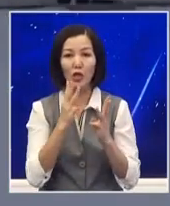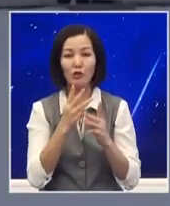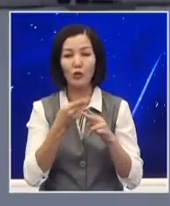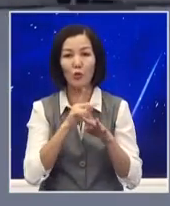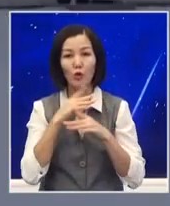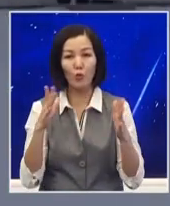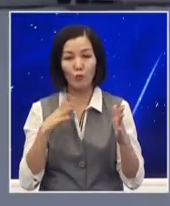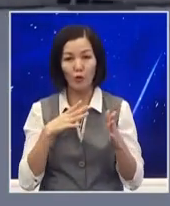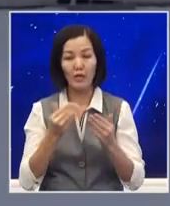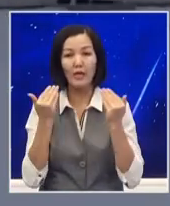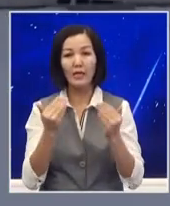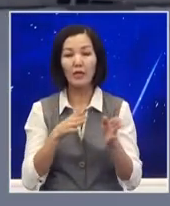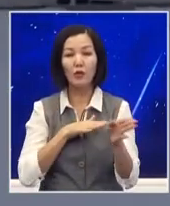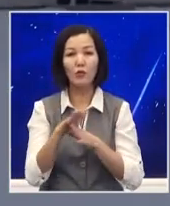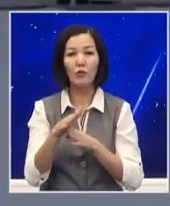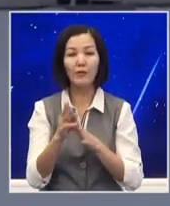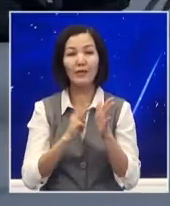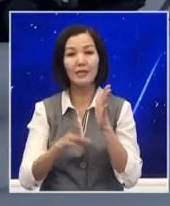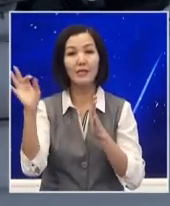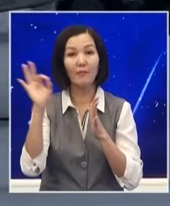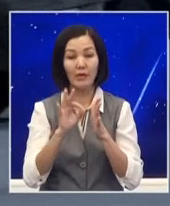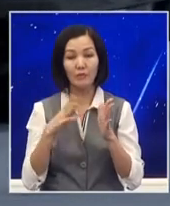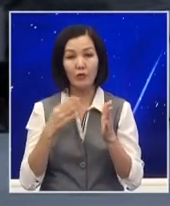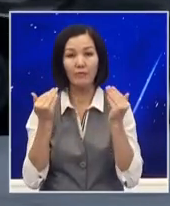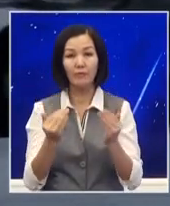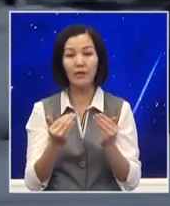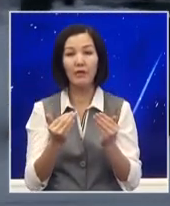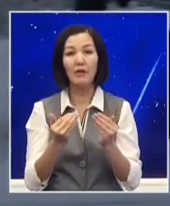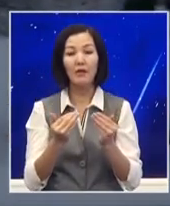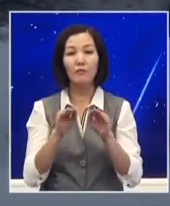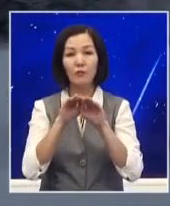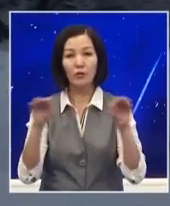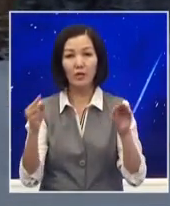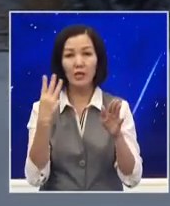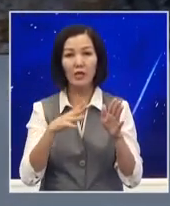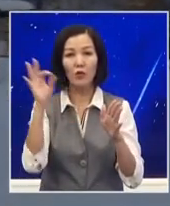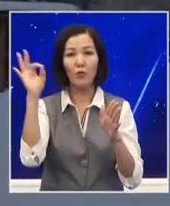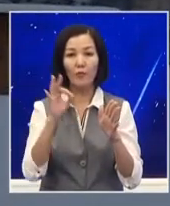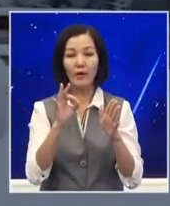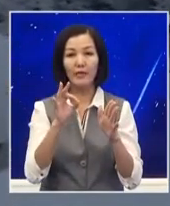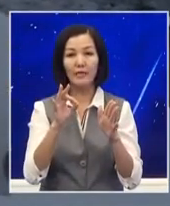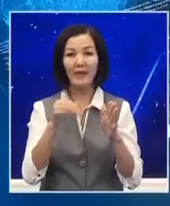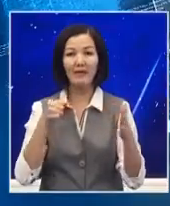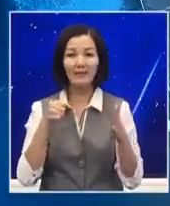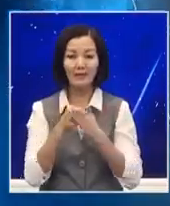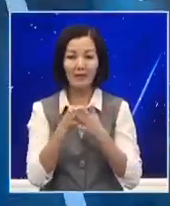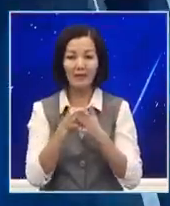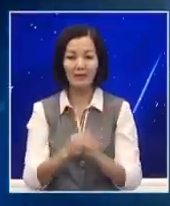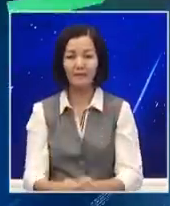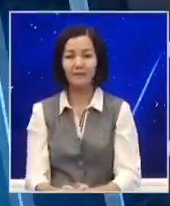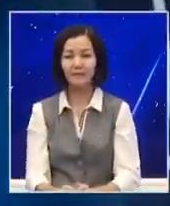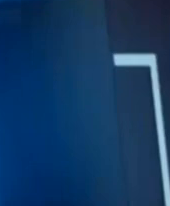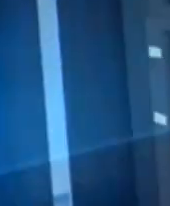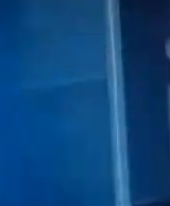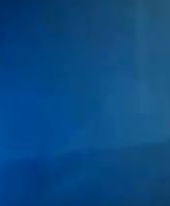әуе көлігінің толымдылығы шамамен 80% болған. Биыл бұл көрсеткіш 50%-ға жетер жетпес. Алмат Хамит,